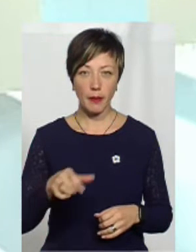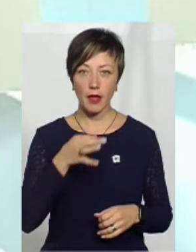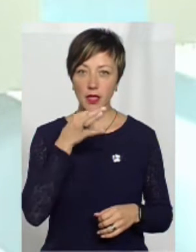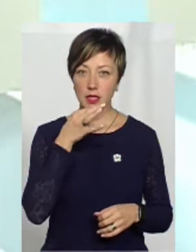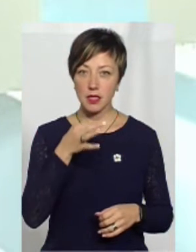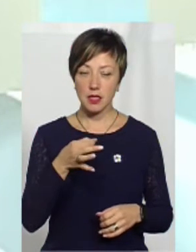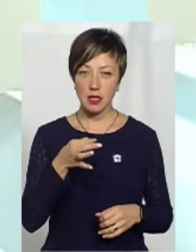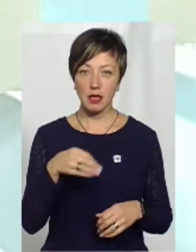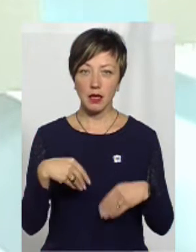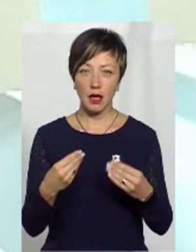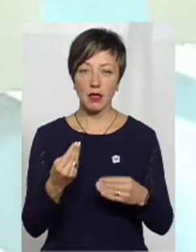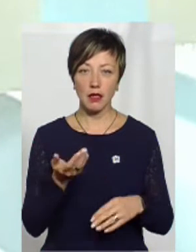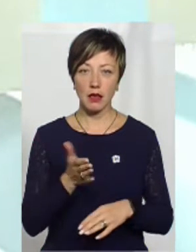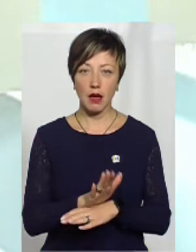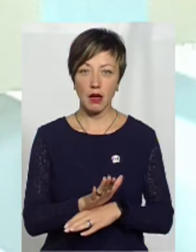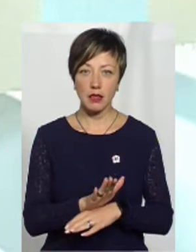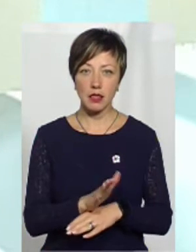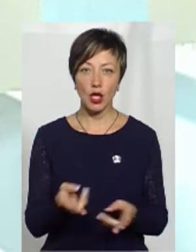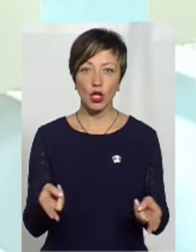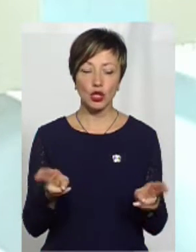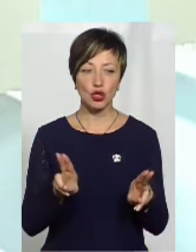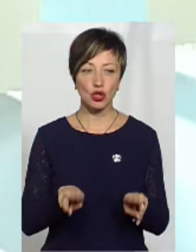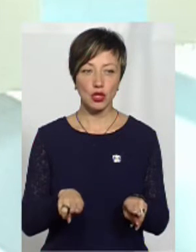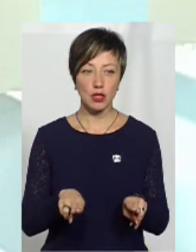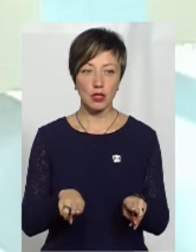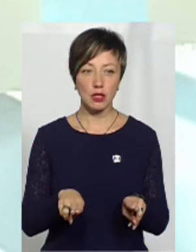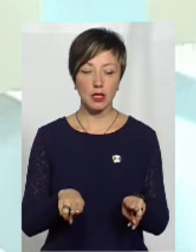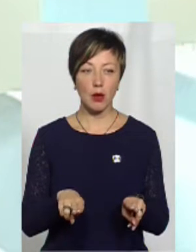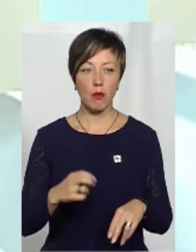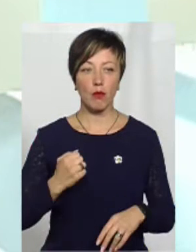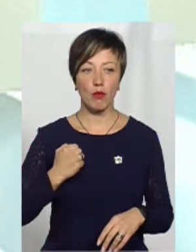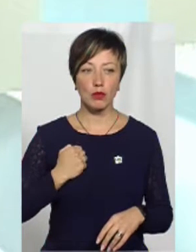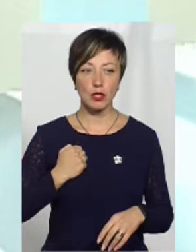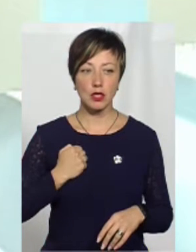сказали, дали наказ лишити пости бойові